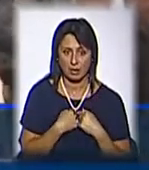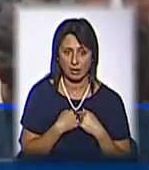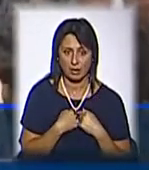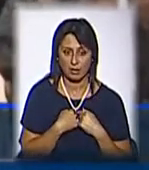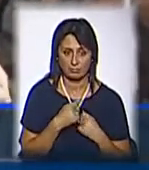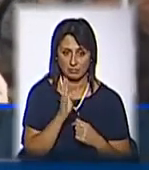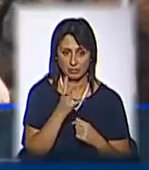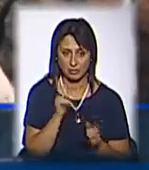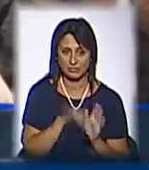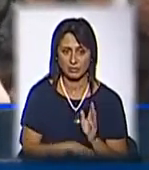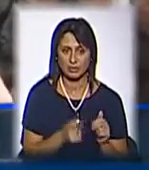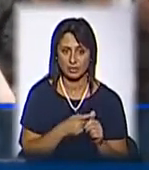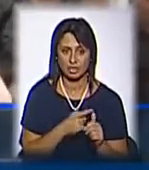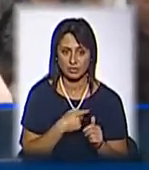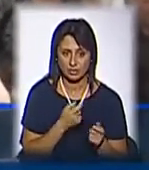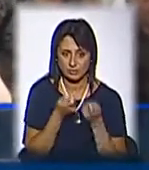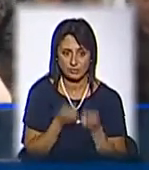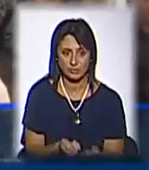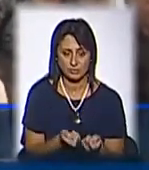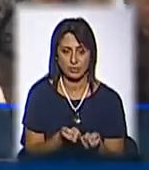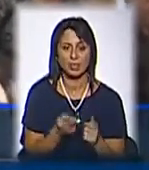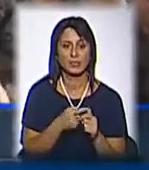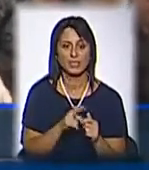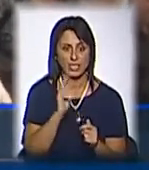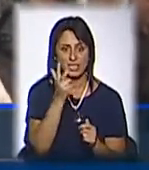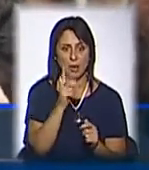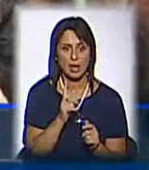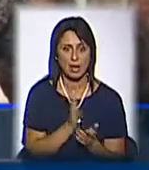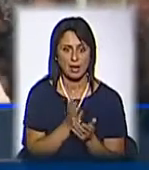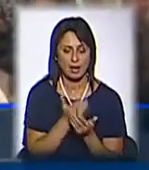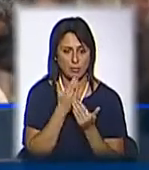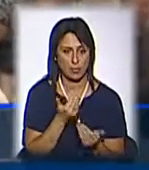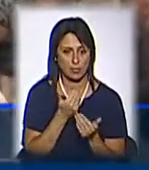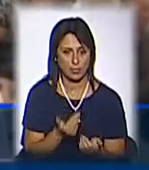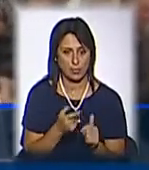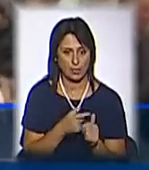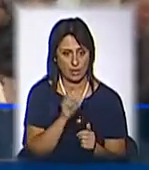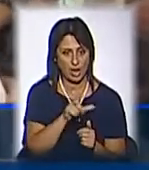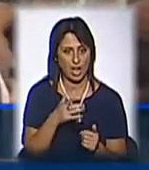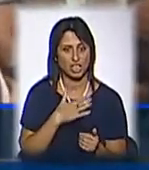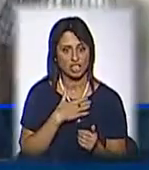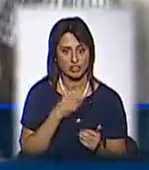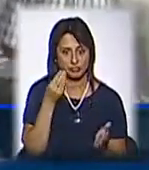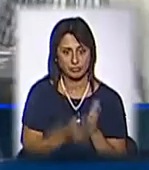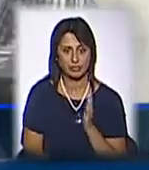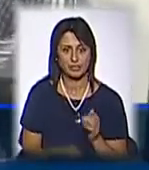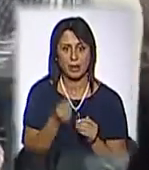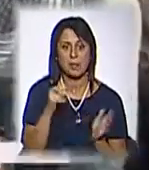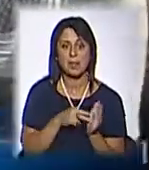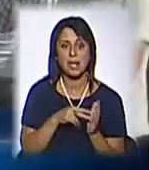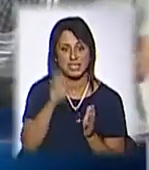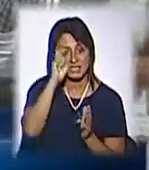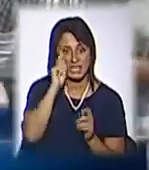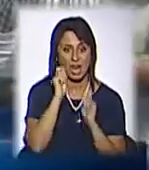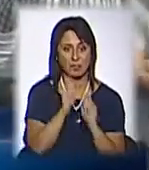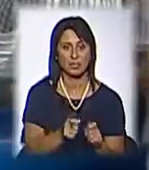არ გვეკუთვნის, ყველაზე უმცირესი რაც არის, 3 ლარი რა არის ბოლოს. ხალხს ჩვენ ჩაგრავენ. ის ფასები, რაც